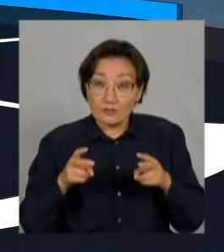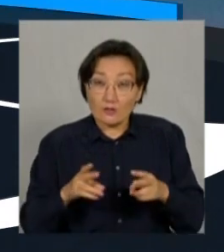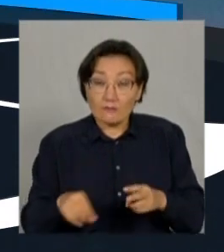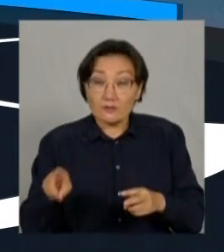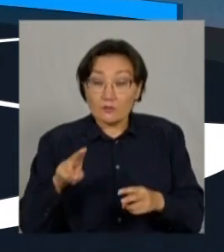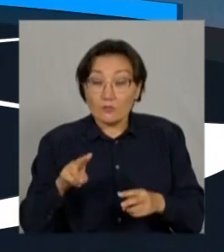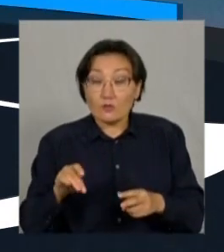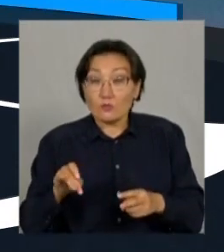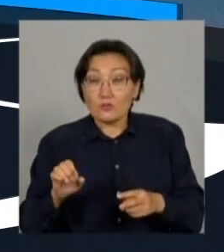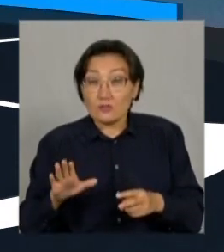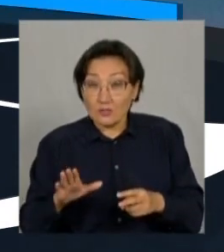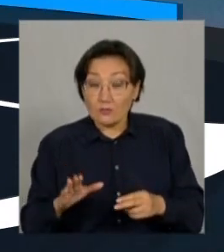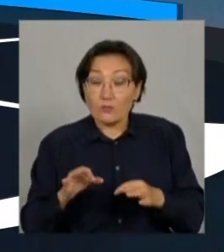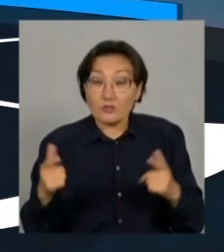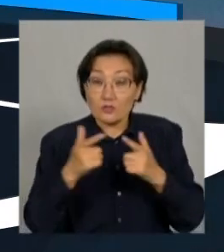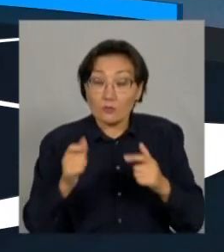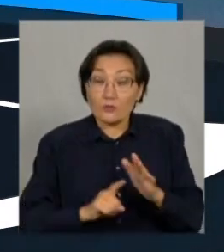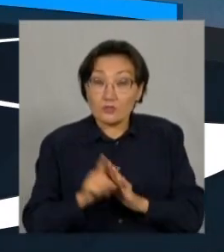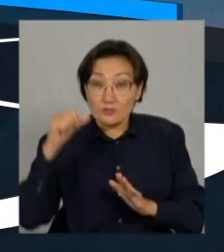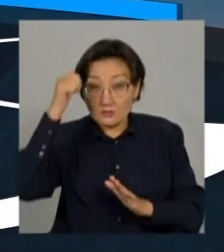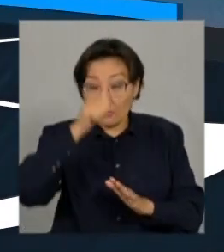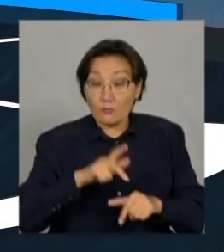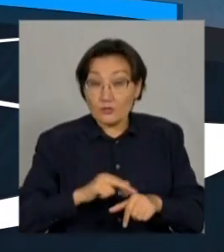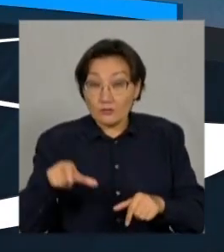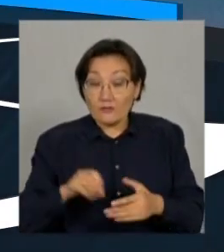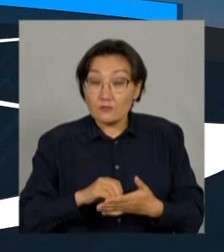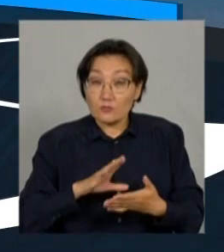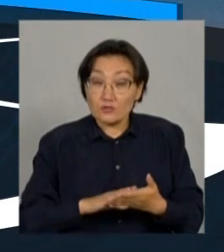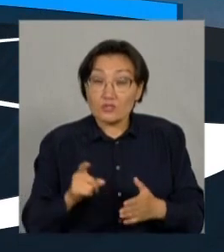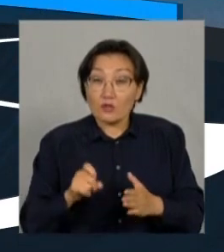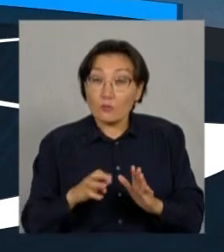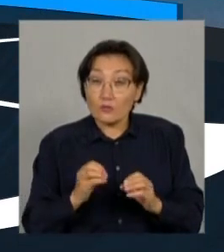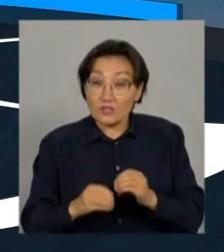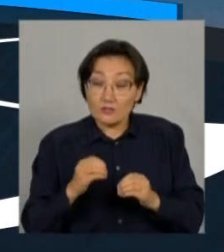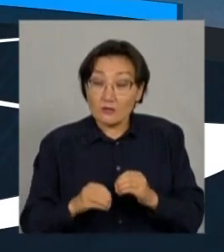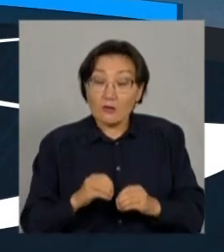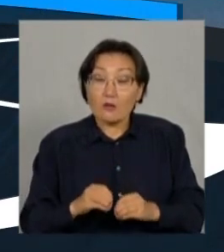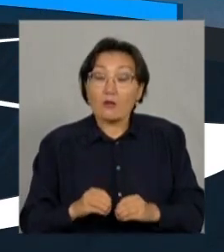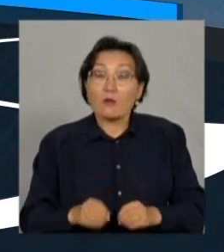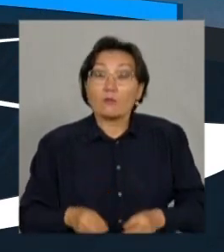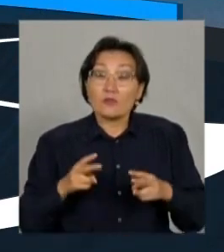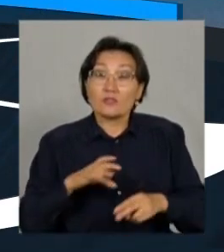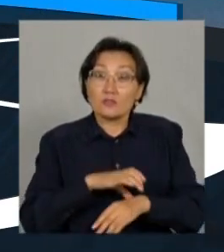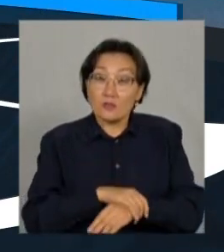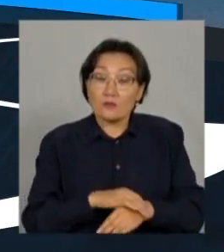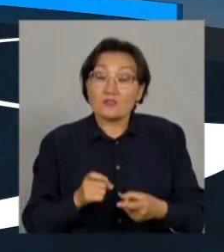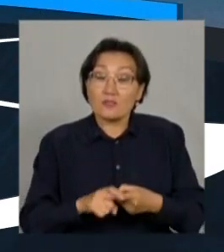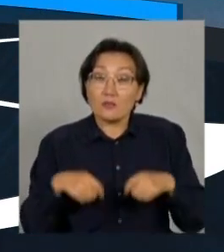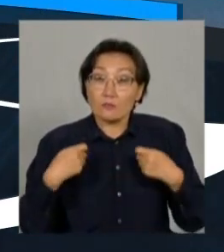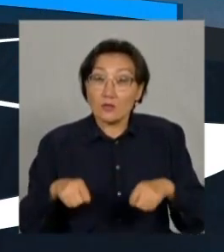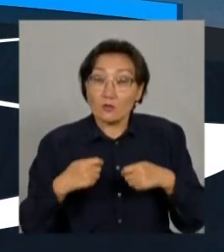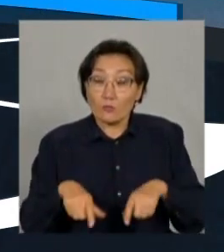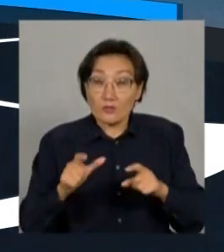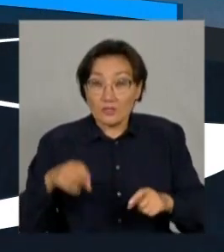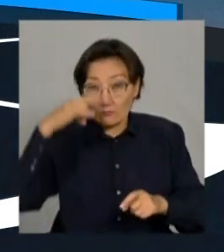МВД Самат Кусетов. По его данным, с начала года полицейские зарегистрировали 110 преступлений, связанных с торговлей людьми.